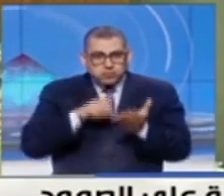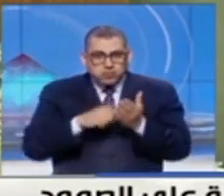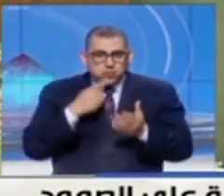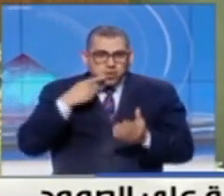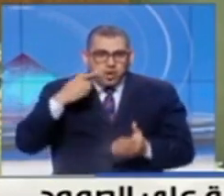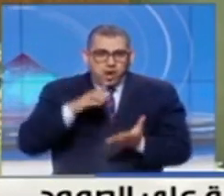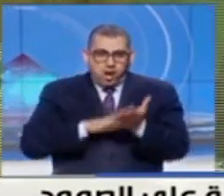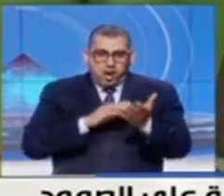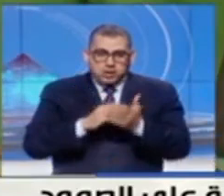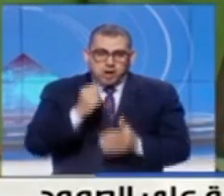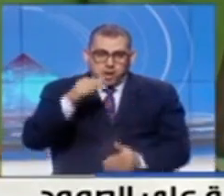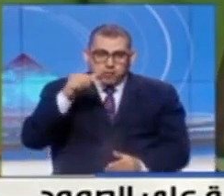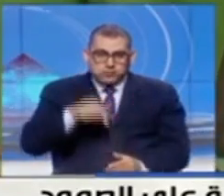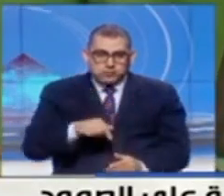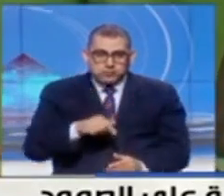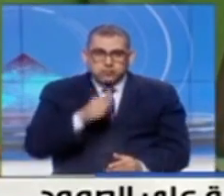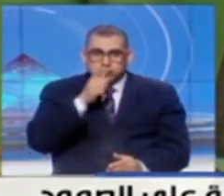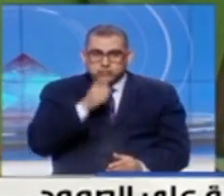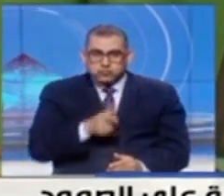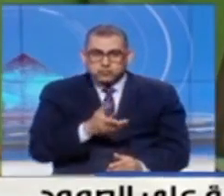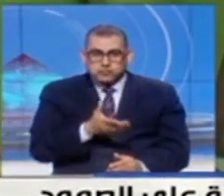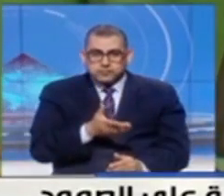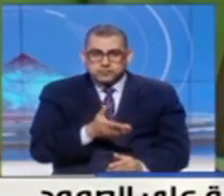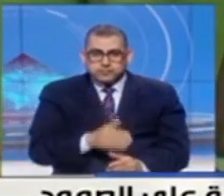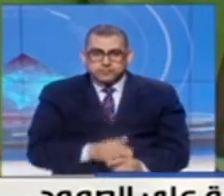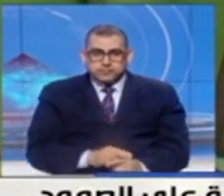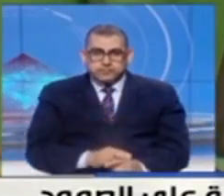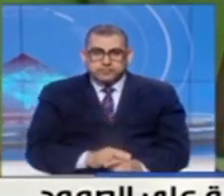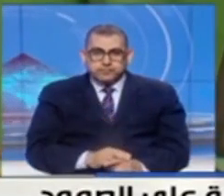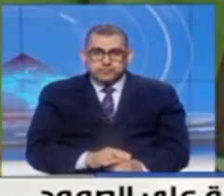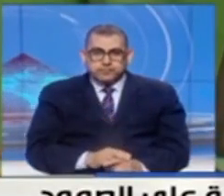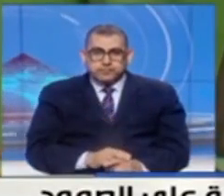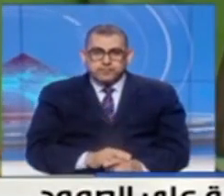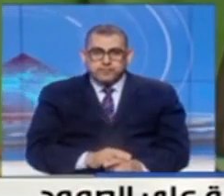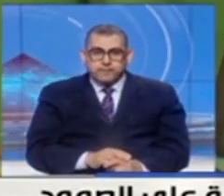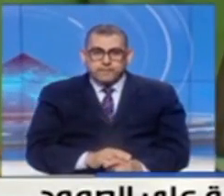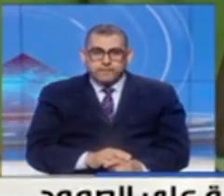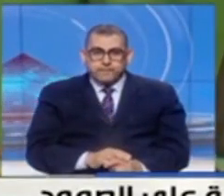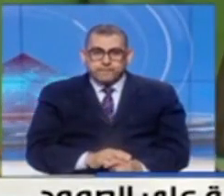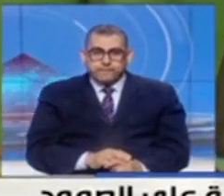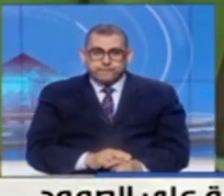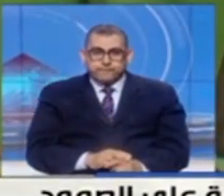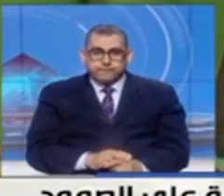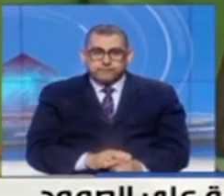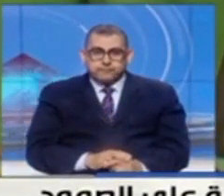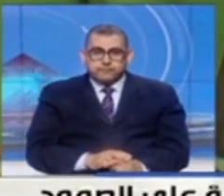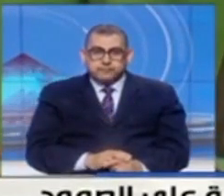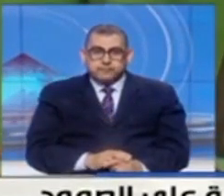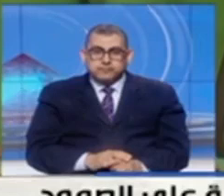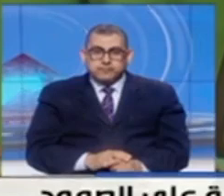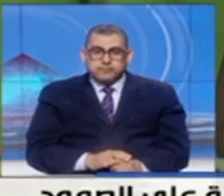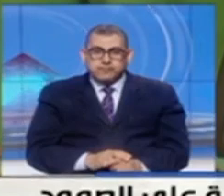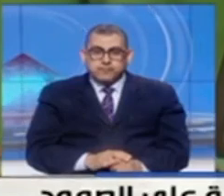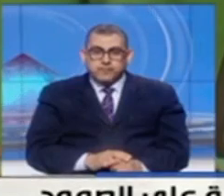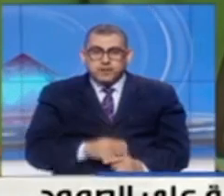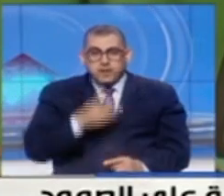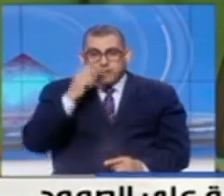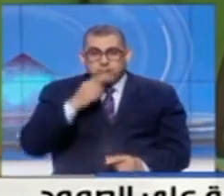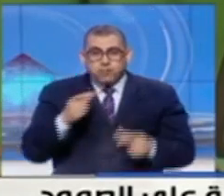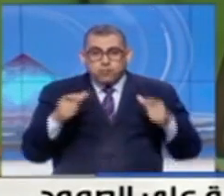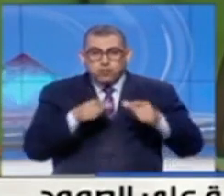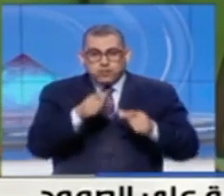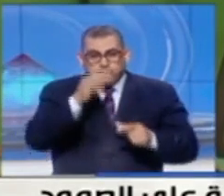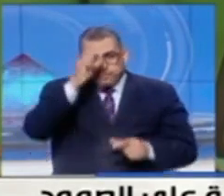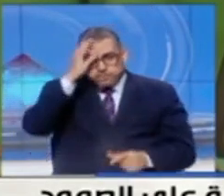بالغ الخطورة. This conference is yet another example. يعد هذا المؤتمر